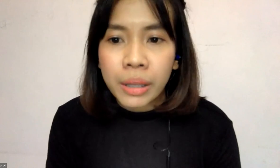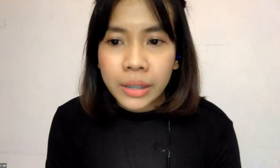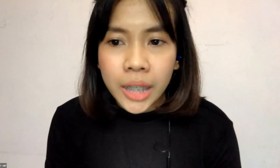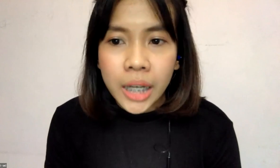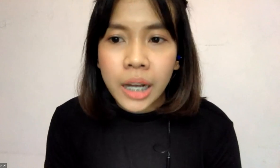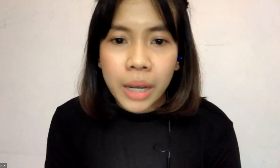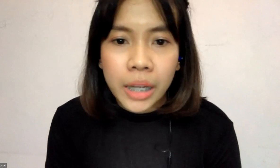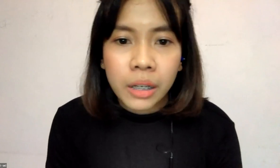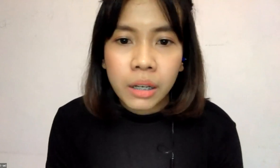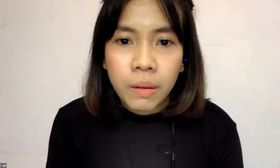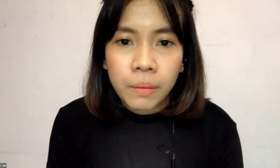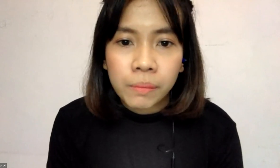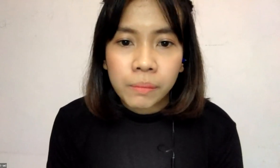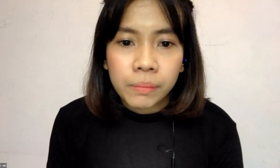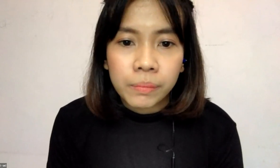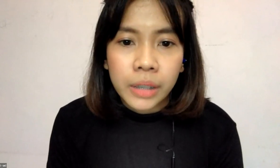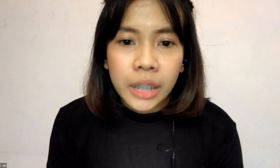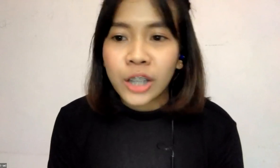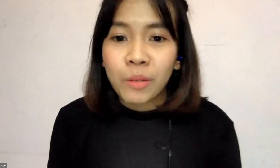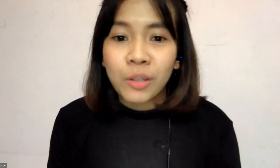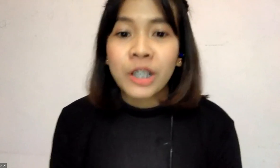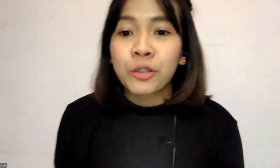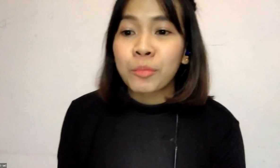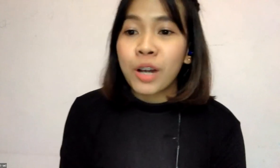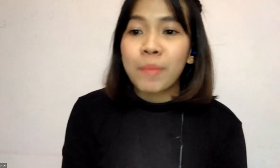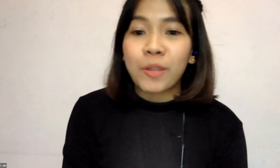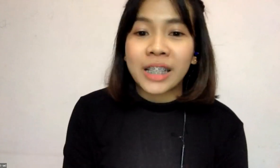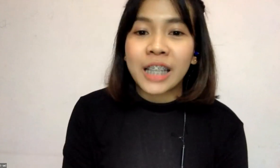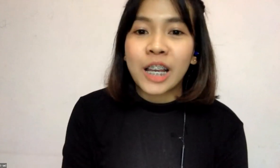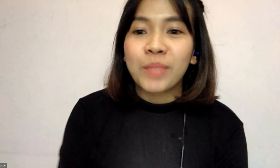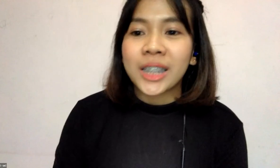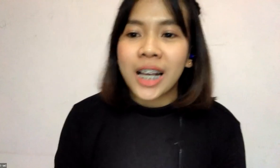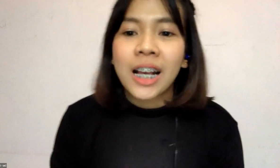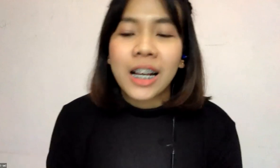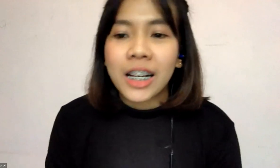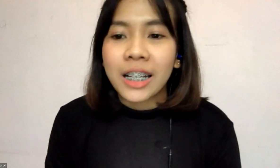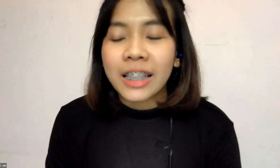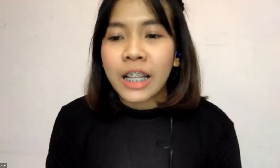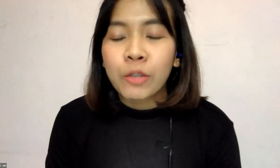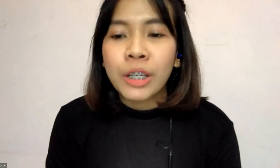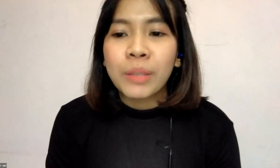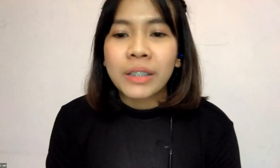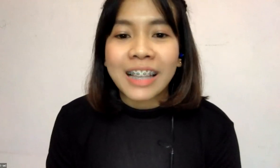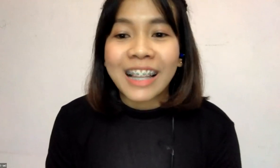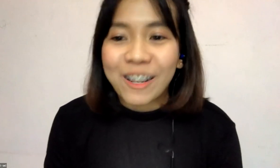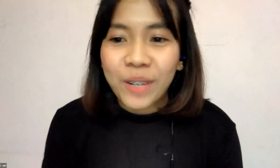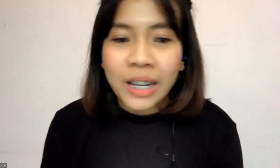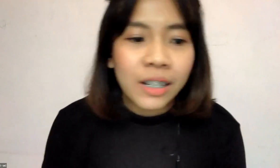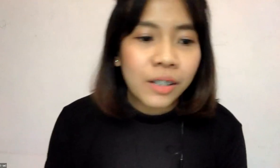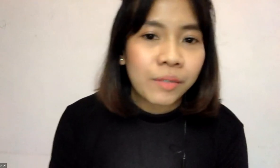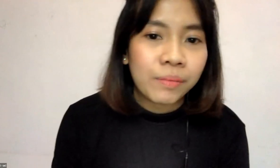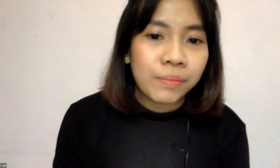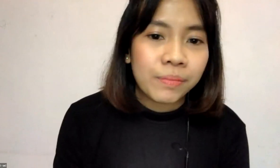bisa diimplementasikan dengan baik Insyaallah itu semua prosesnya bisa kita lalui bisa kita